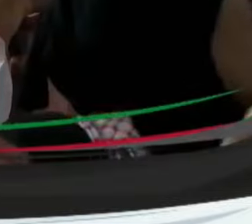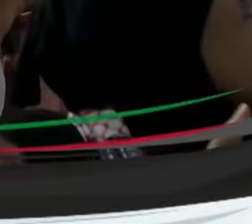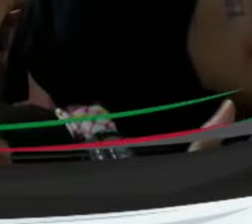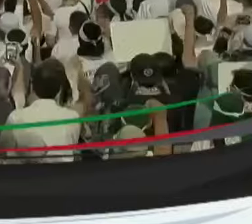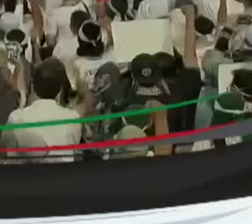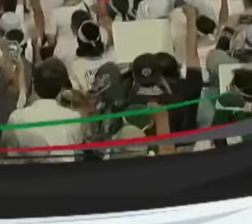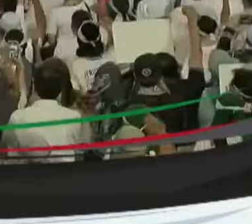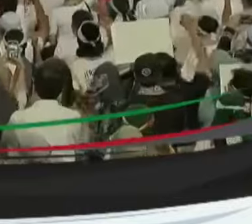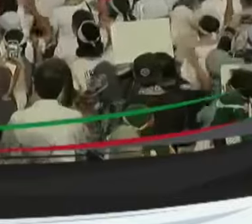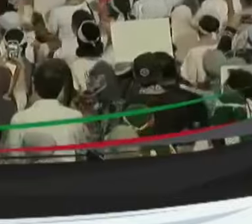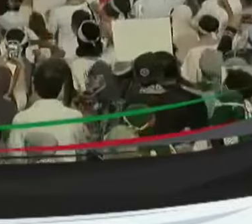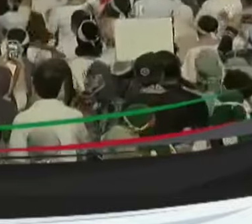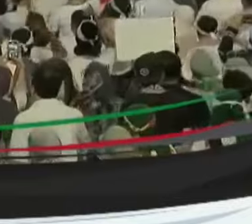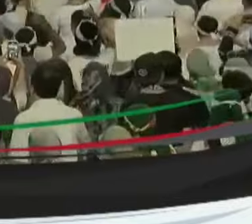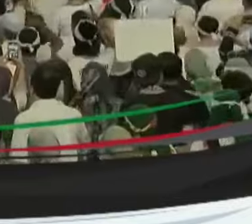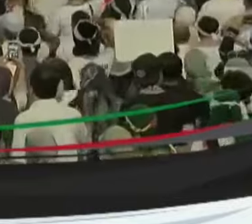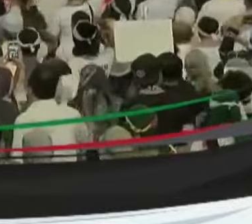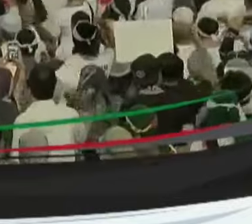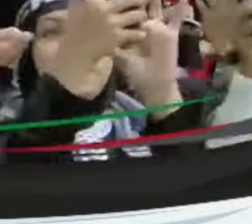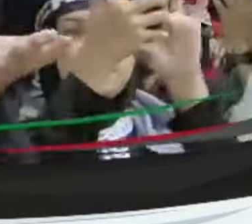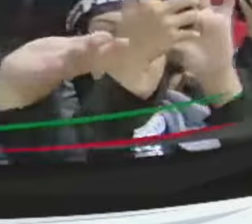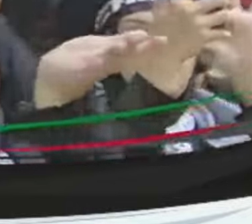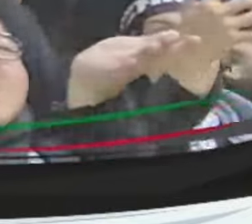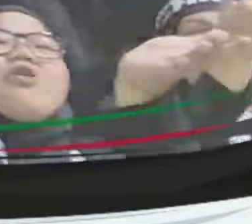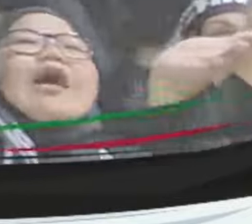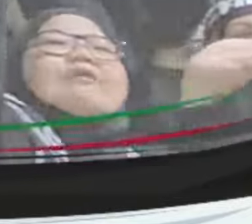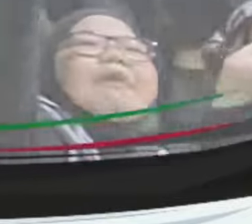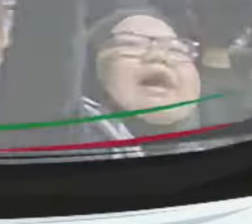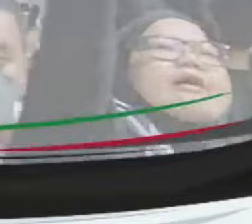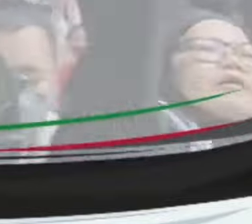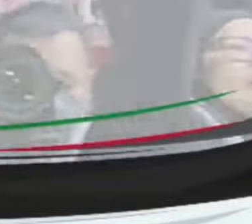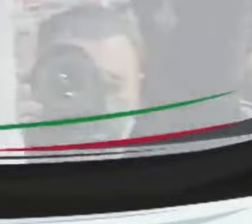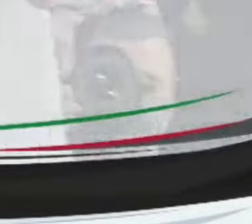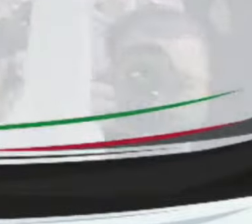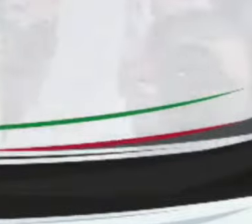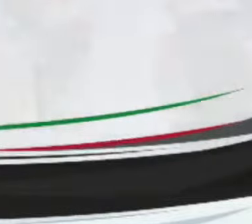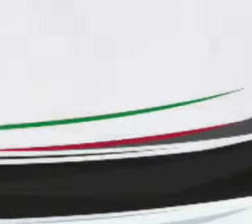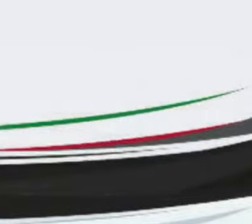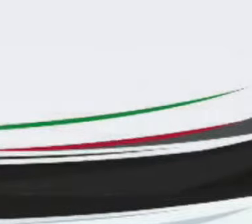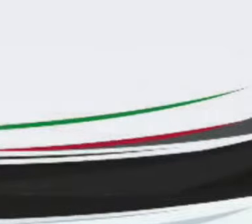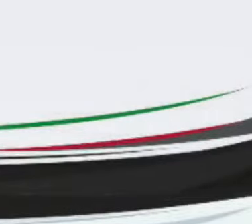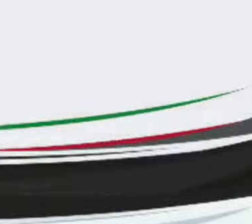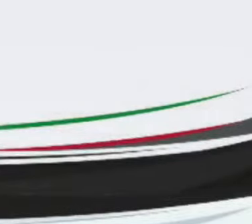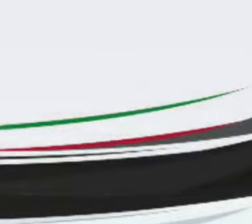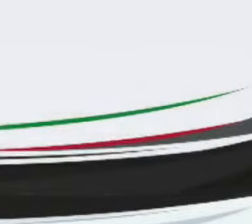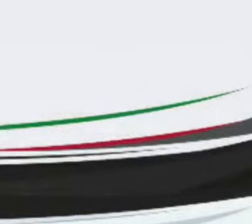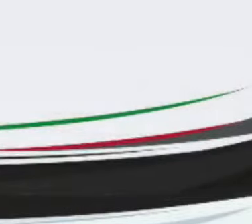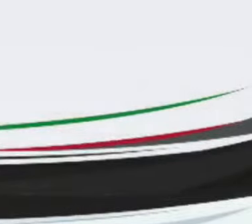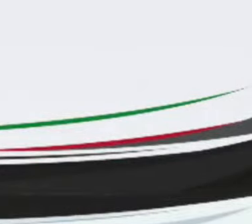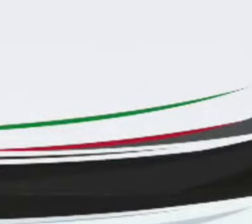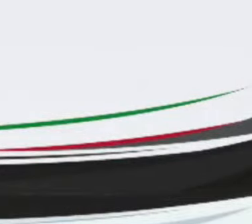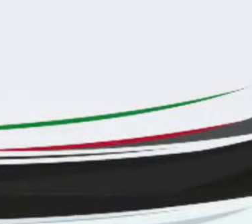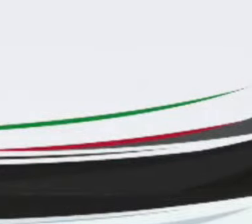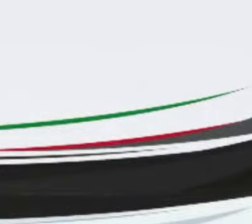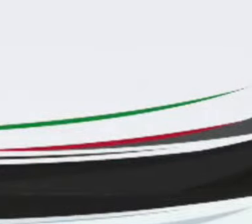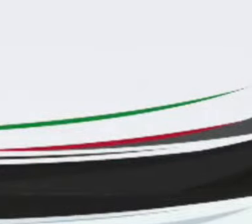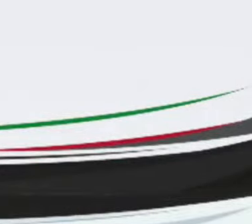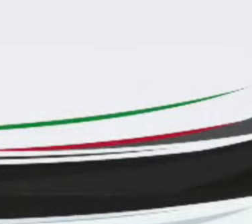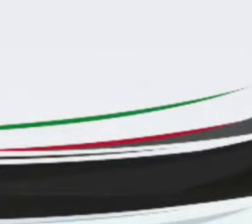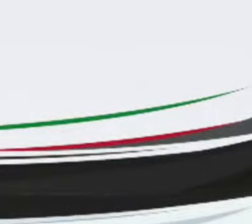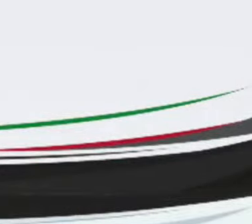di saluran TV dan radio pada hari Ahad 4 Ogos 2024 pukul 9